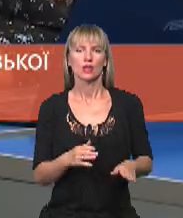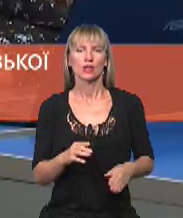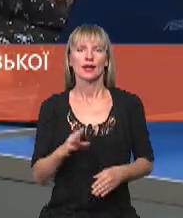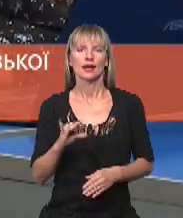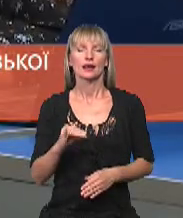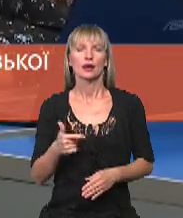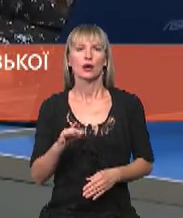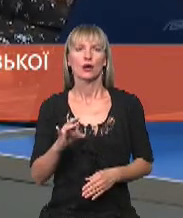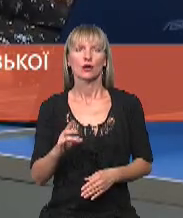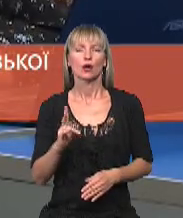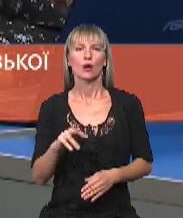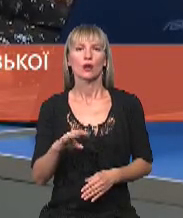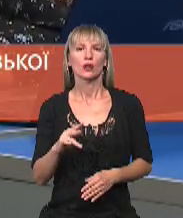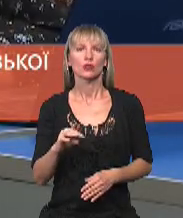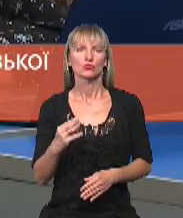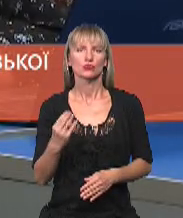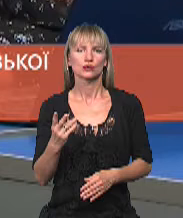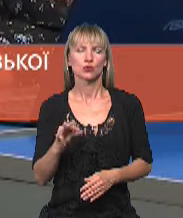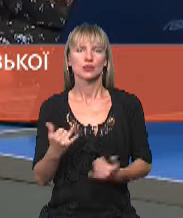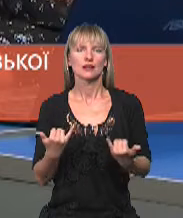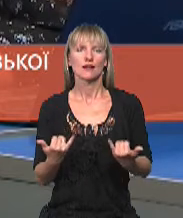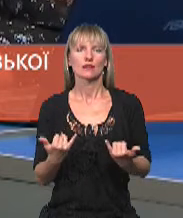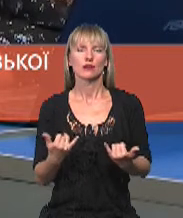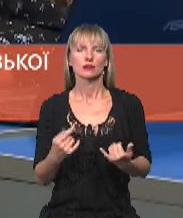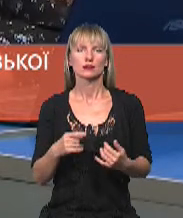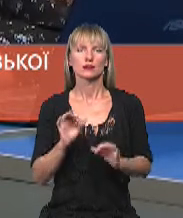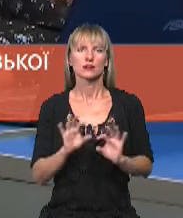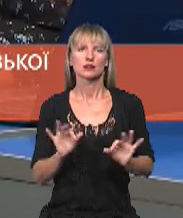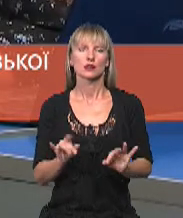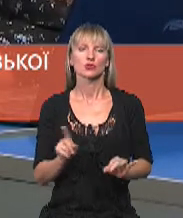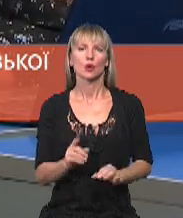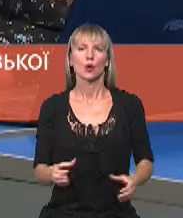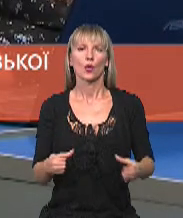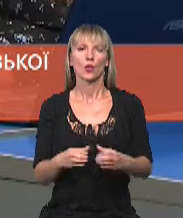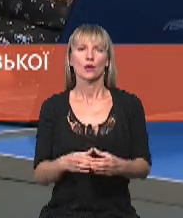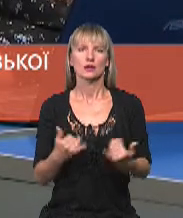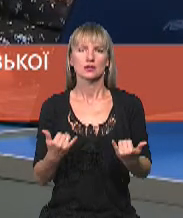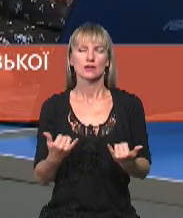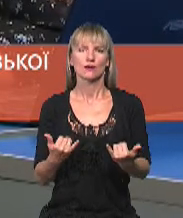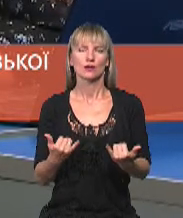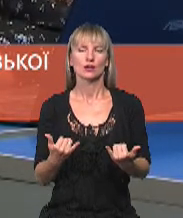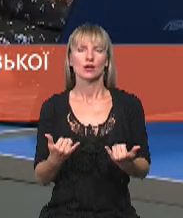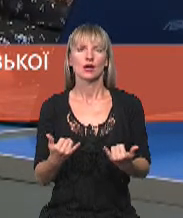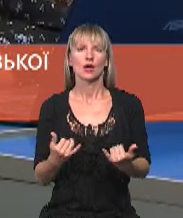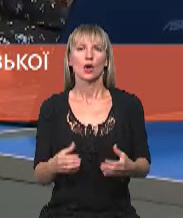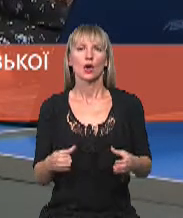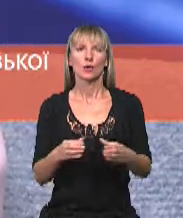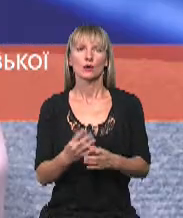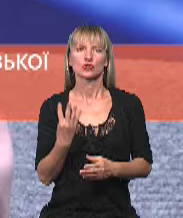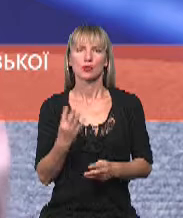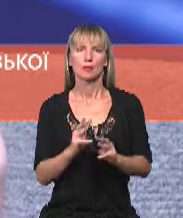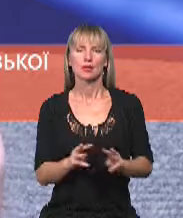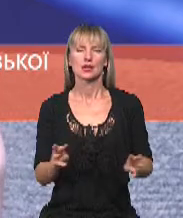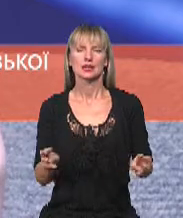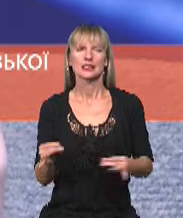правління Центру політика правових реформ, сьогодні, власне, зауважив, цитую, об'єднання сьогодні в українському кризовому медіа-центрі. Об'єднання чотирьох міністерств